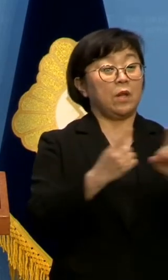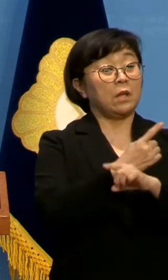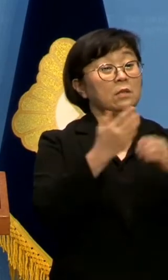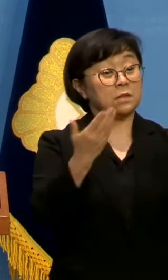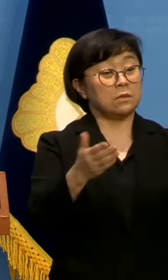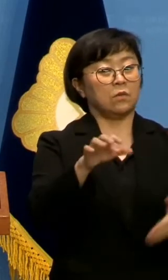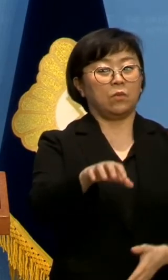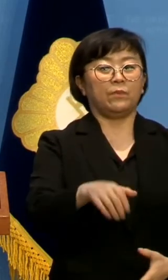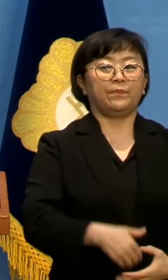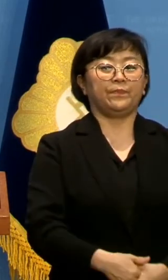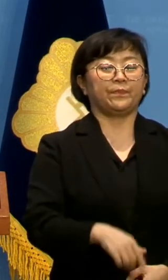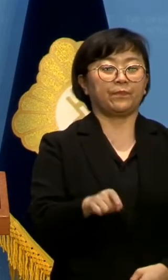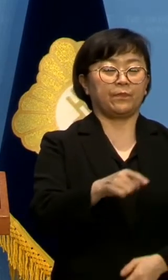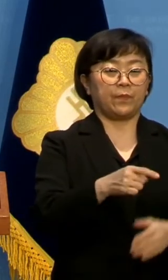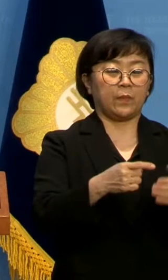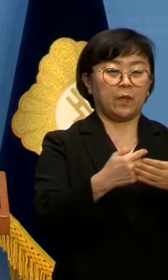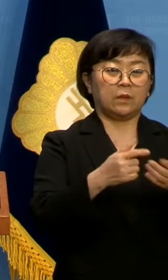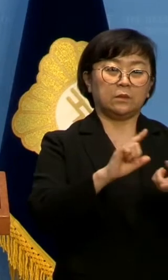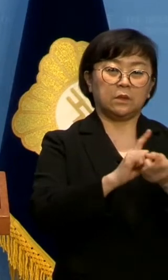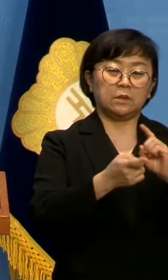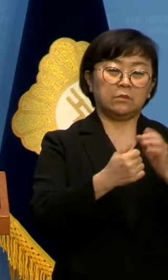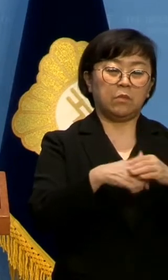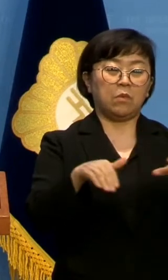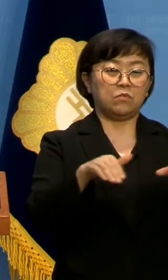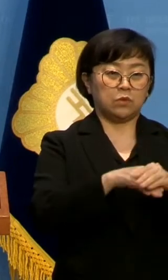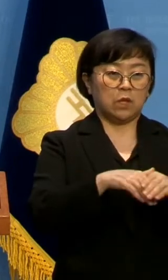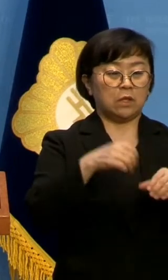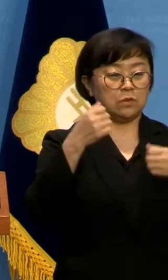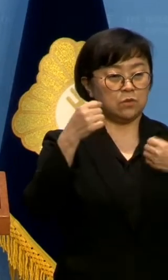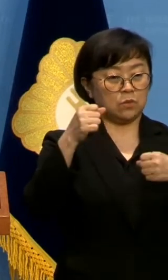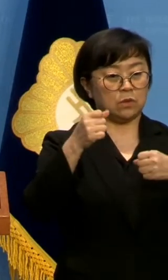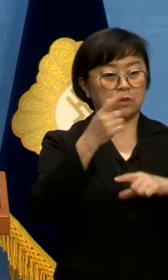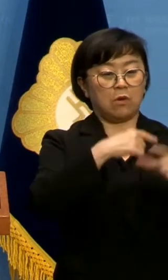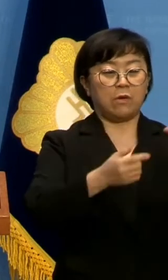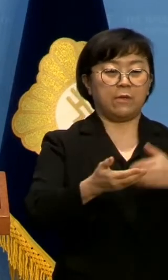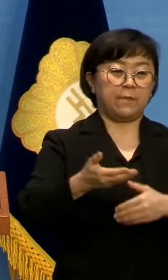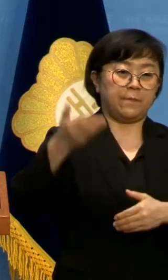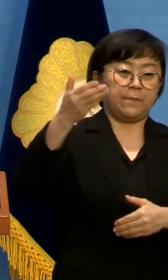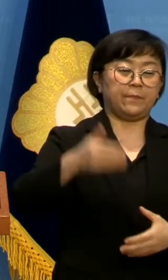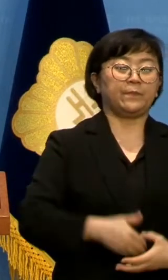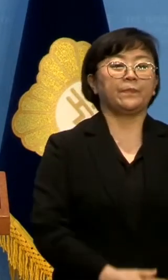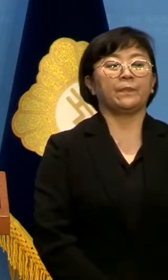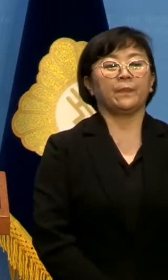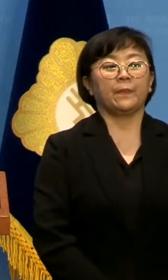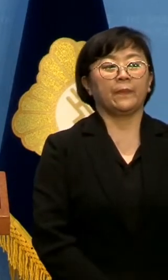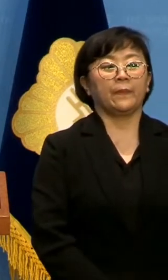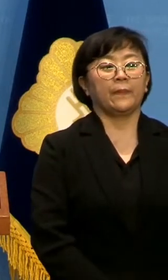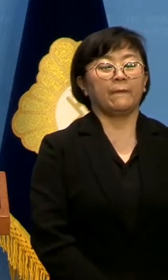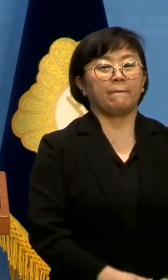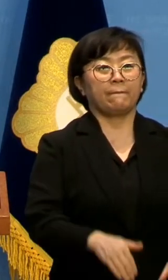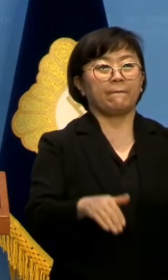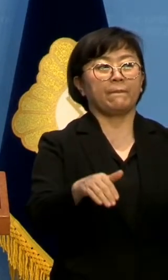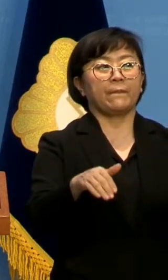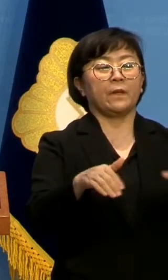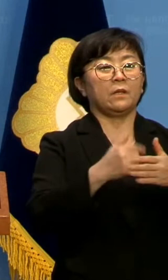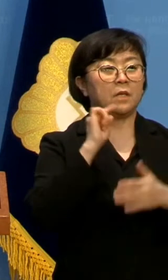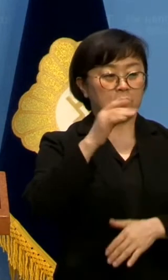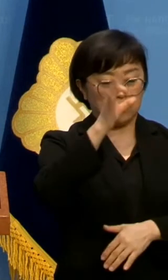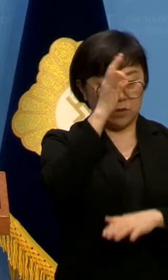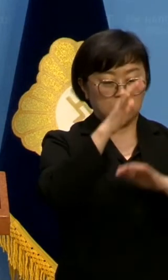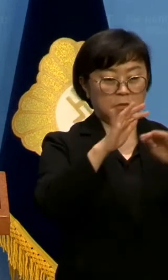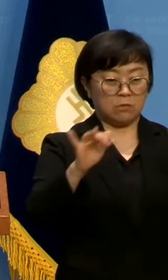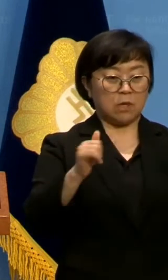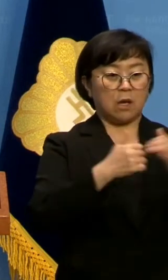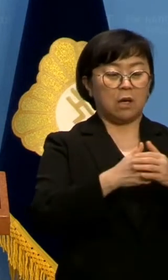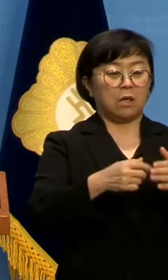힐링쉼터입니다. 이곳에서 개최되는 문화쇼를 한층 업그레이드 하겠습니다. 첫 문화쇼를 예술인과